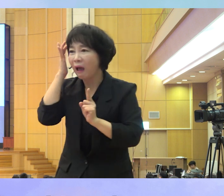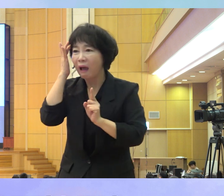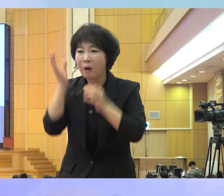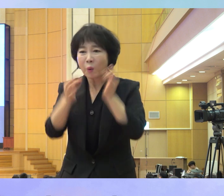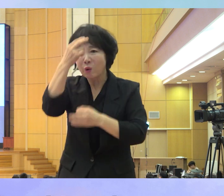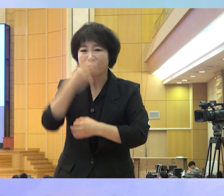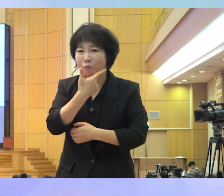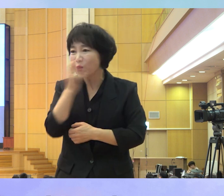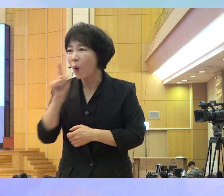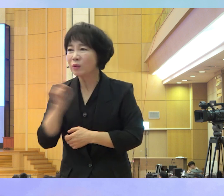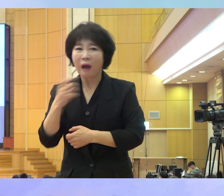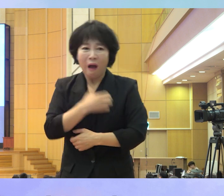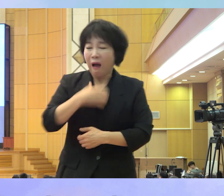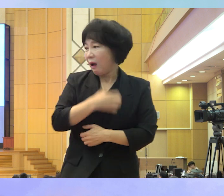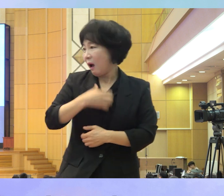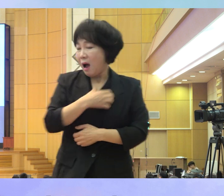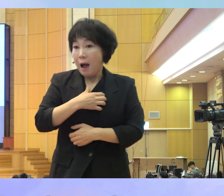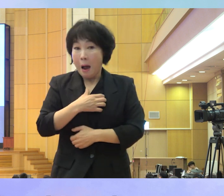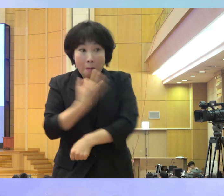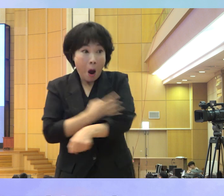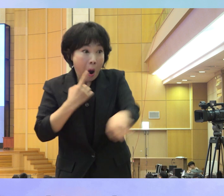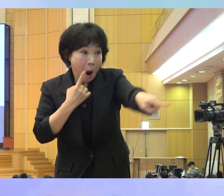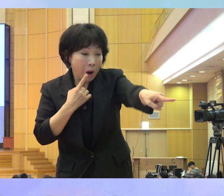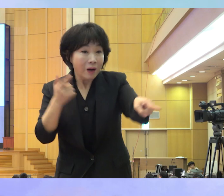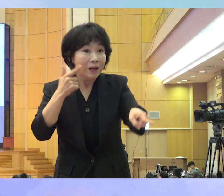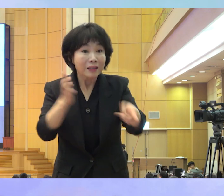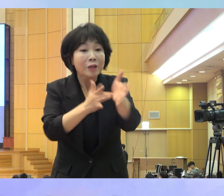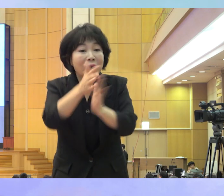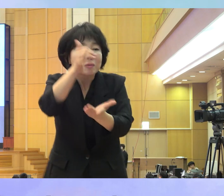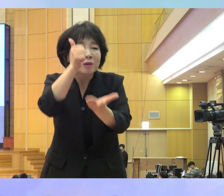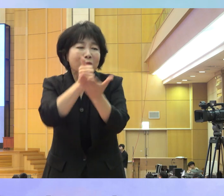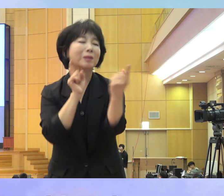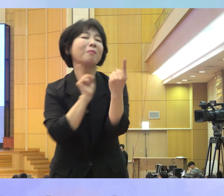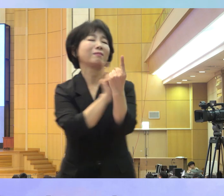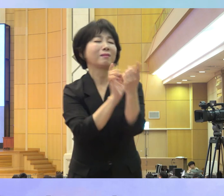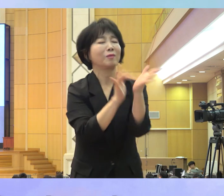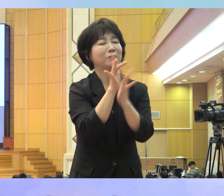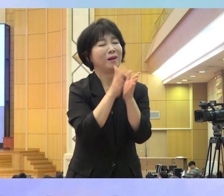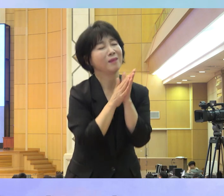잔치에 예수님이 초대받았었는데 예수님이 가서, 예수님,